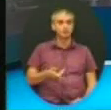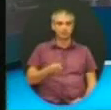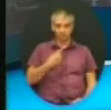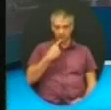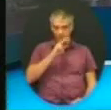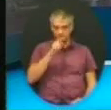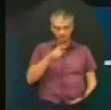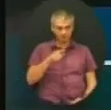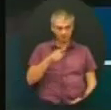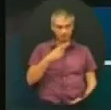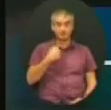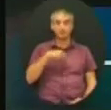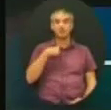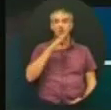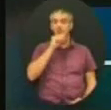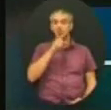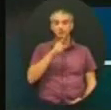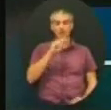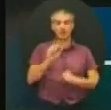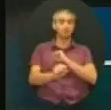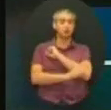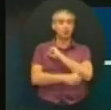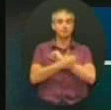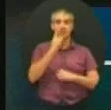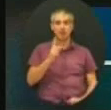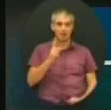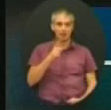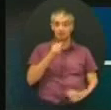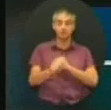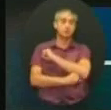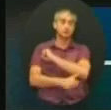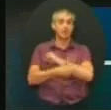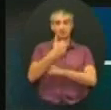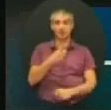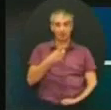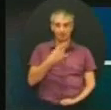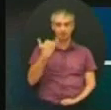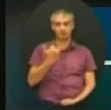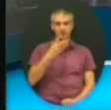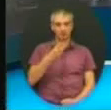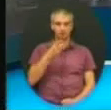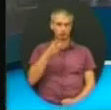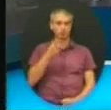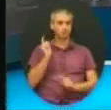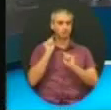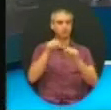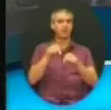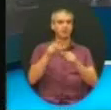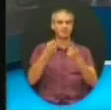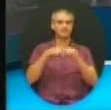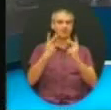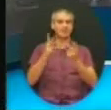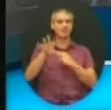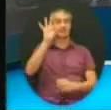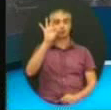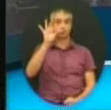העניין הוא כזה, שאנחנו מדברים על משנה למנכ״ל. המשנה למנכ״ל, בדרך כלל, הוא מגיע על ידי ועדת